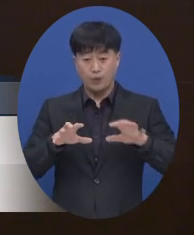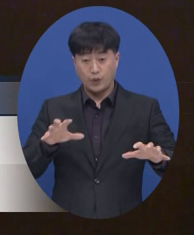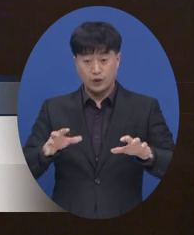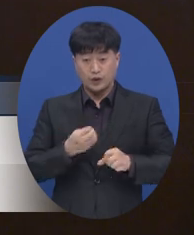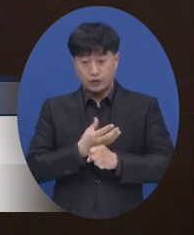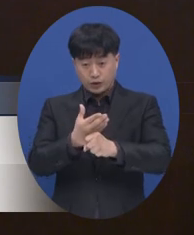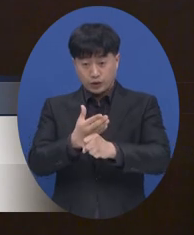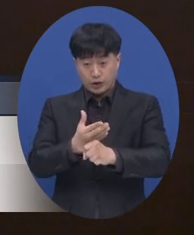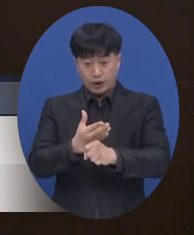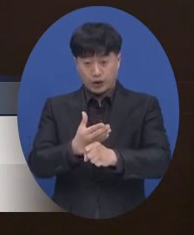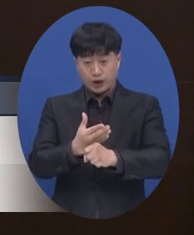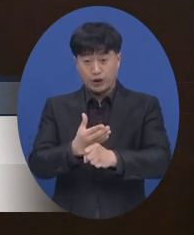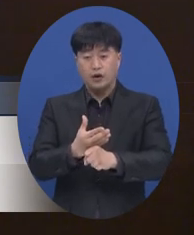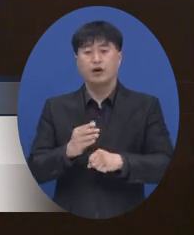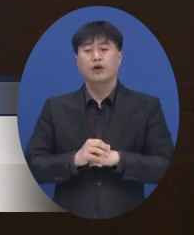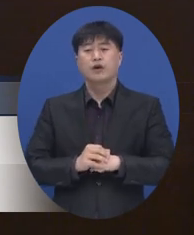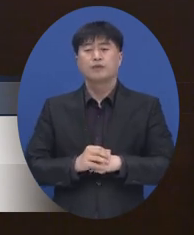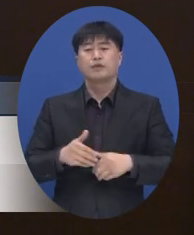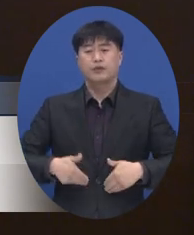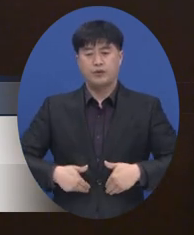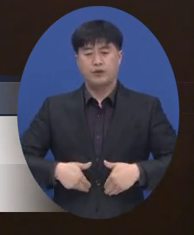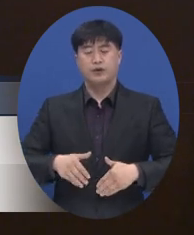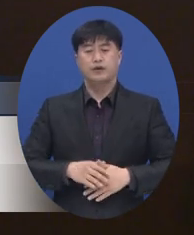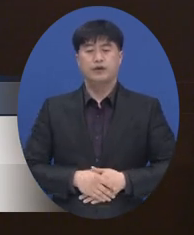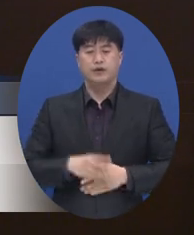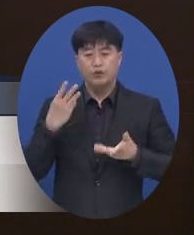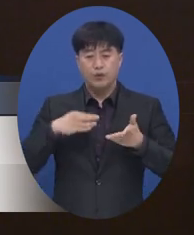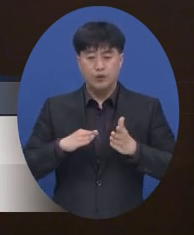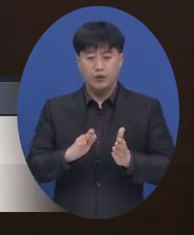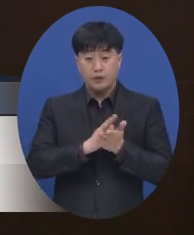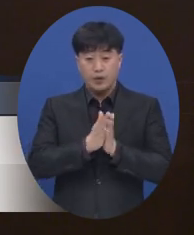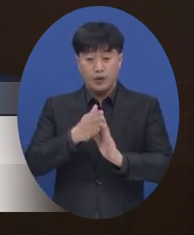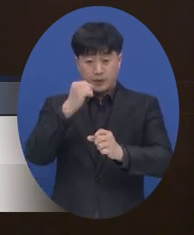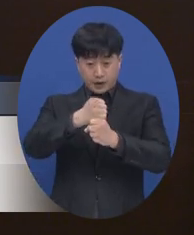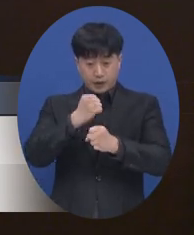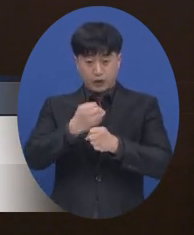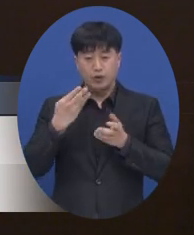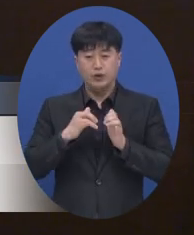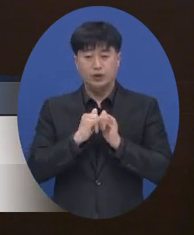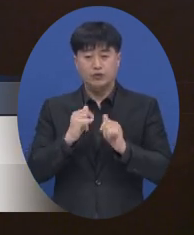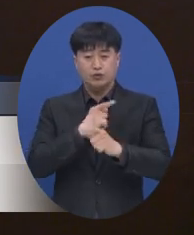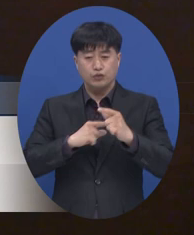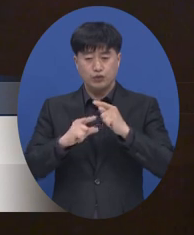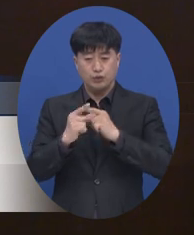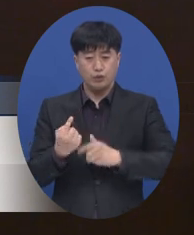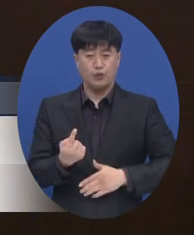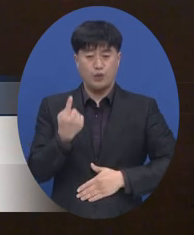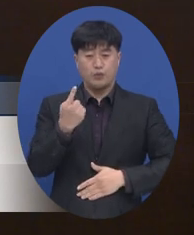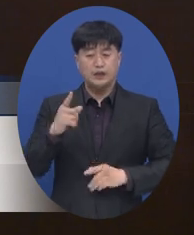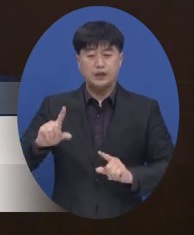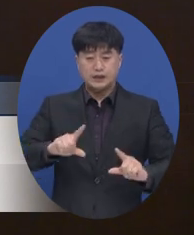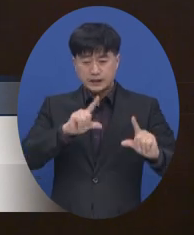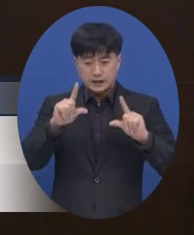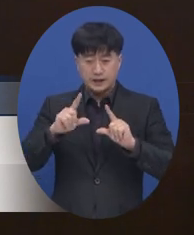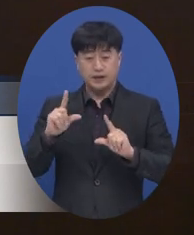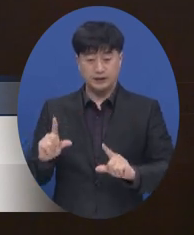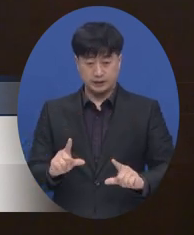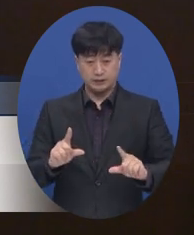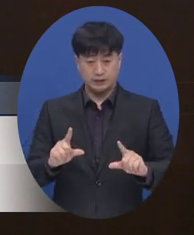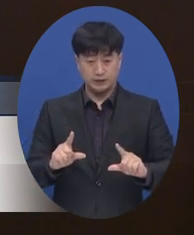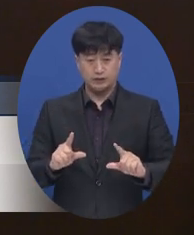곳곳에 뿌리내리는 데 꼭 필요한 동력입니다. 경기도의 변화를 만들고 도민께서 더질 높은